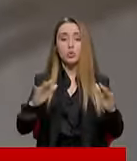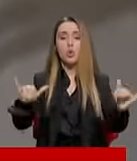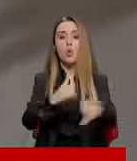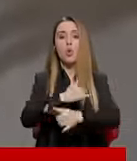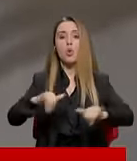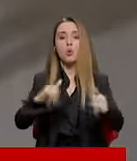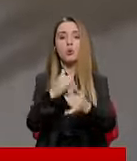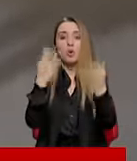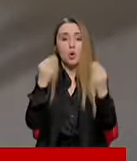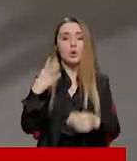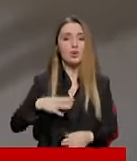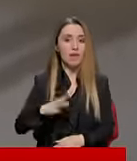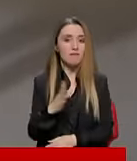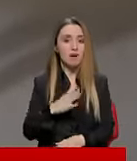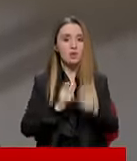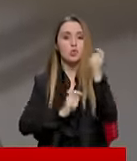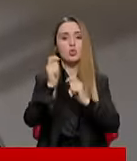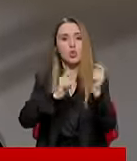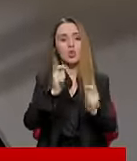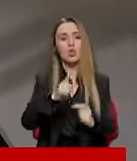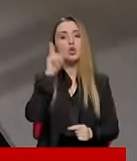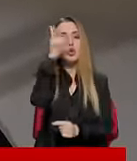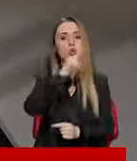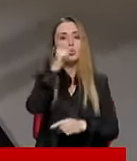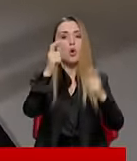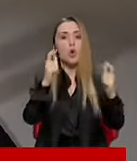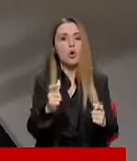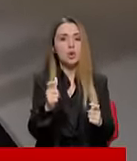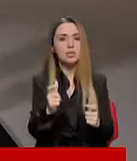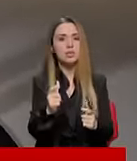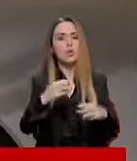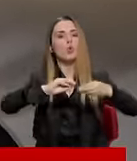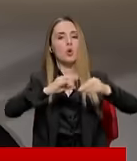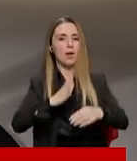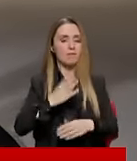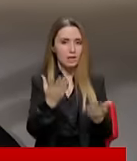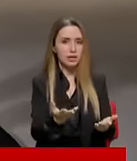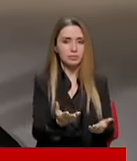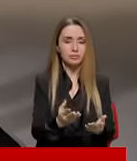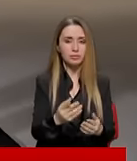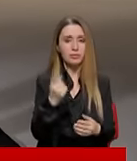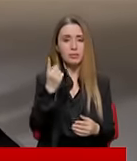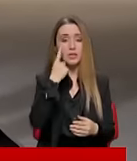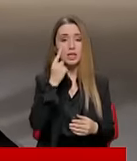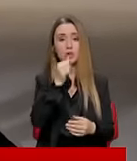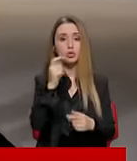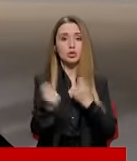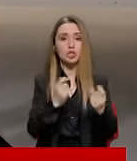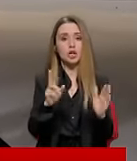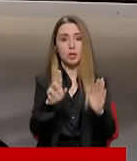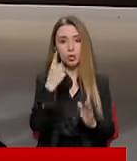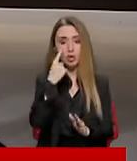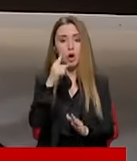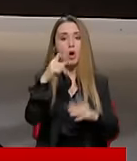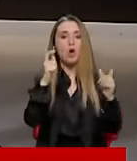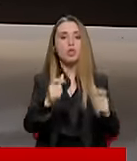kullanmak isteyen olursa kullanır Çünkü orası şöyle bir mahsul yeri var devre Su İşleri e raporuna göre